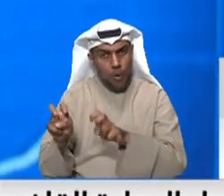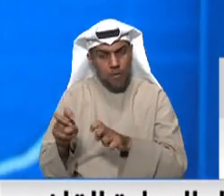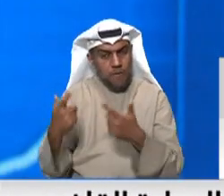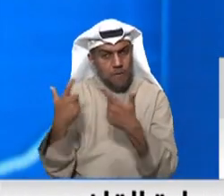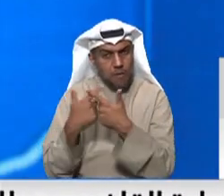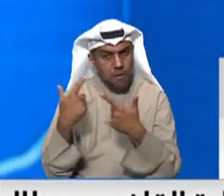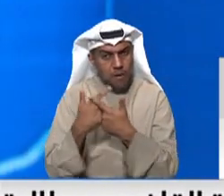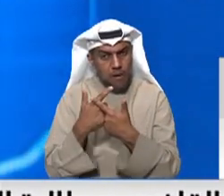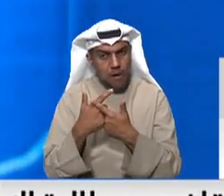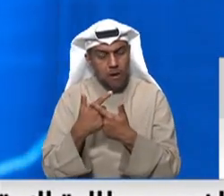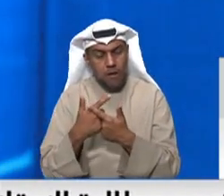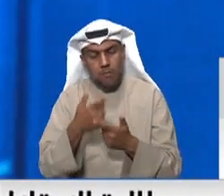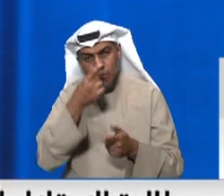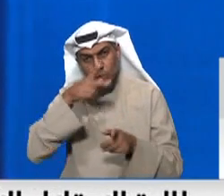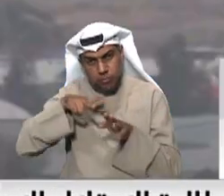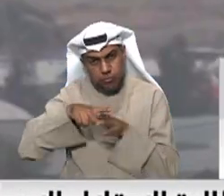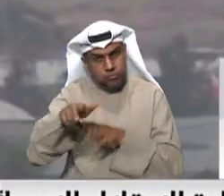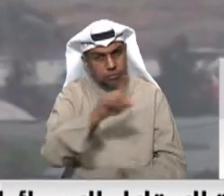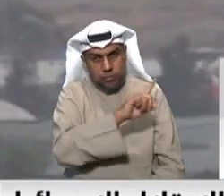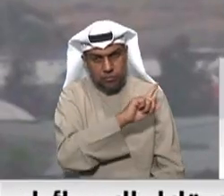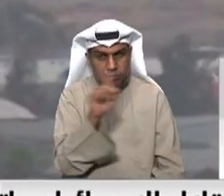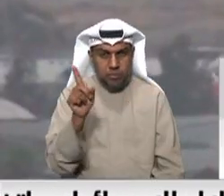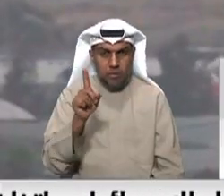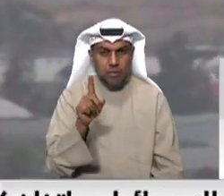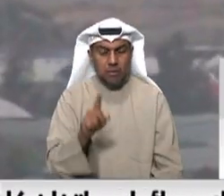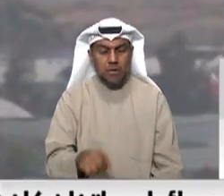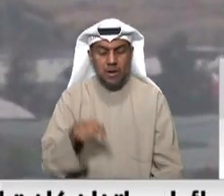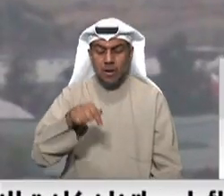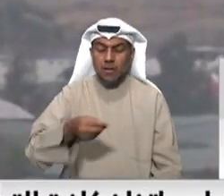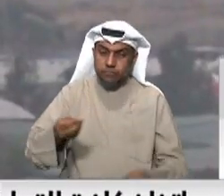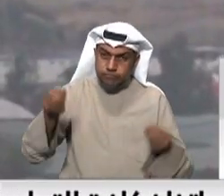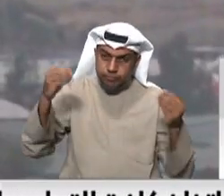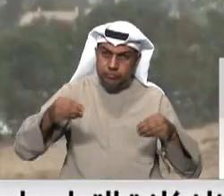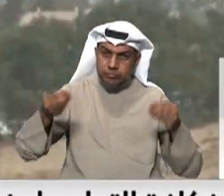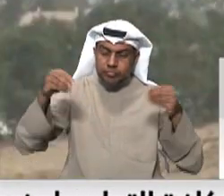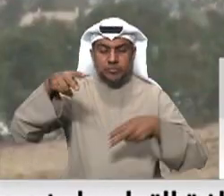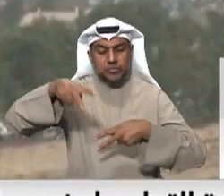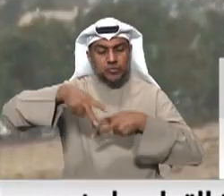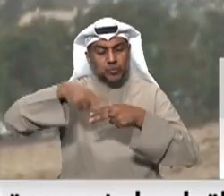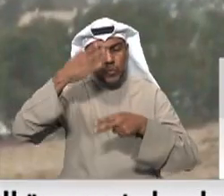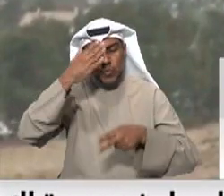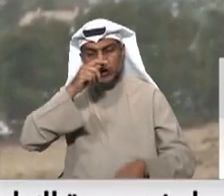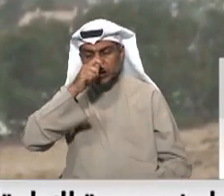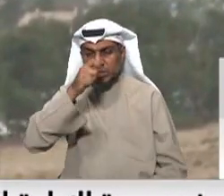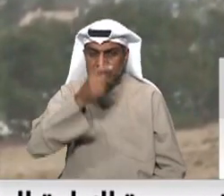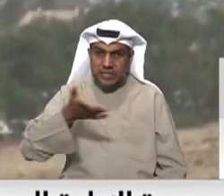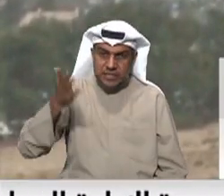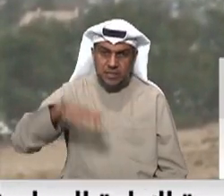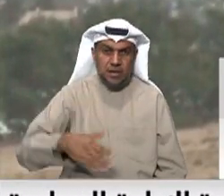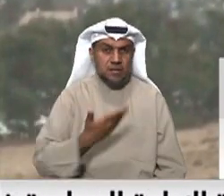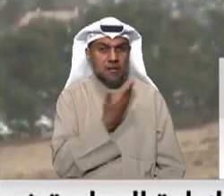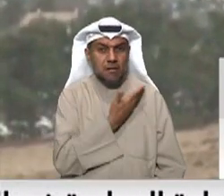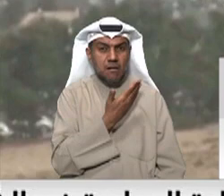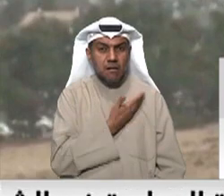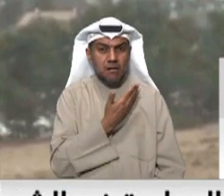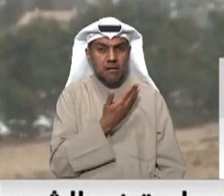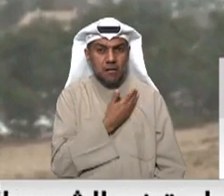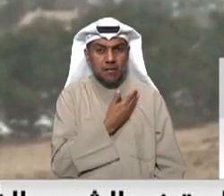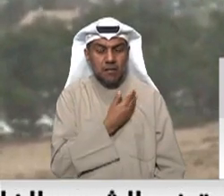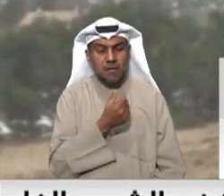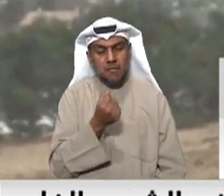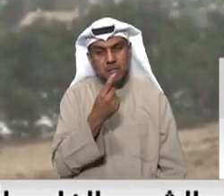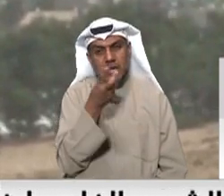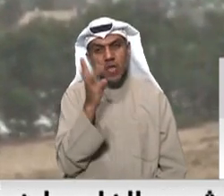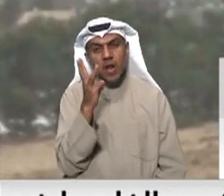في قطاع غزه وصلت قوات الاحتلال ارتكاب جريمه الاباده الجماعيه في قطاع غزه لليوم الثالث